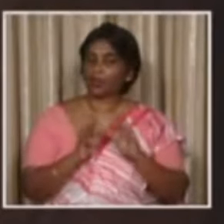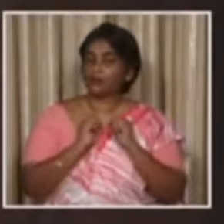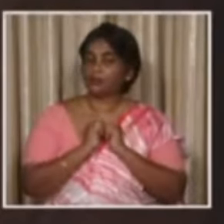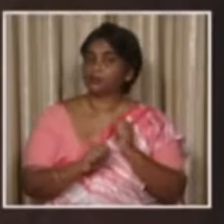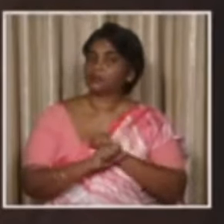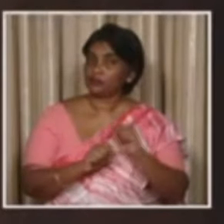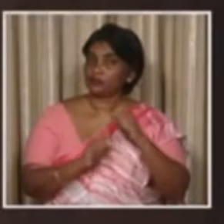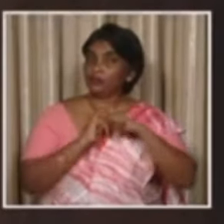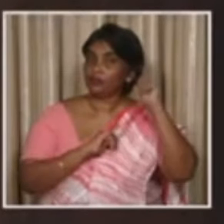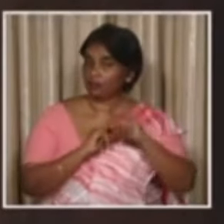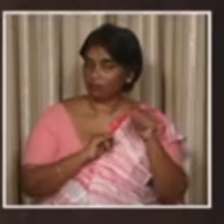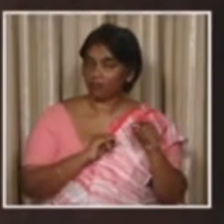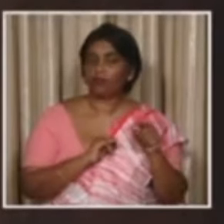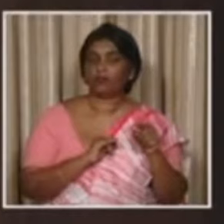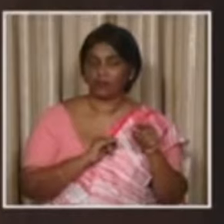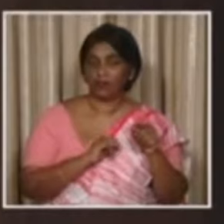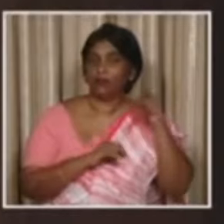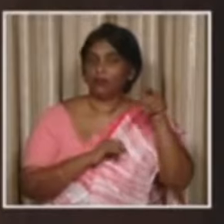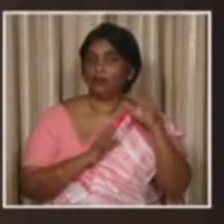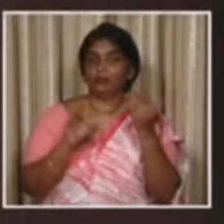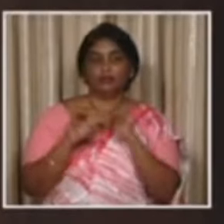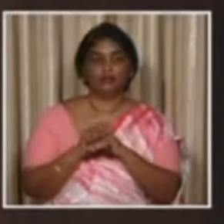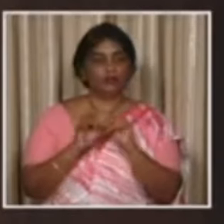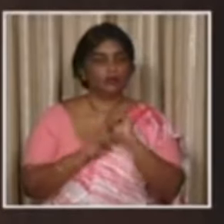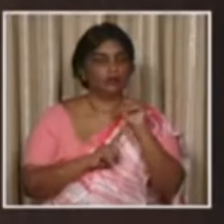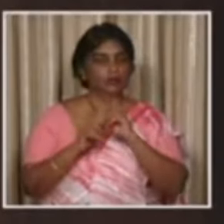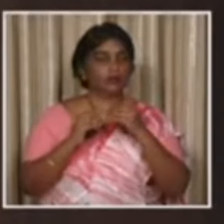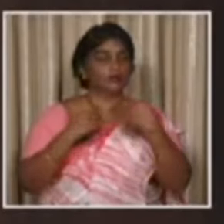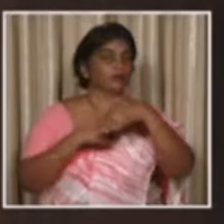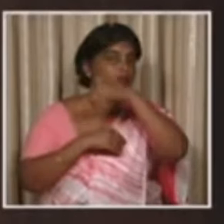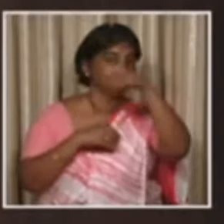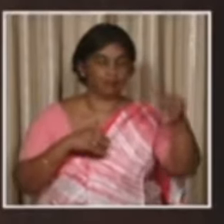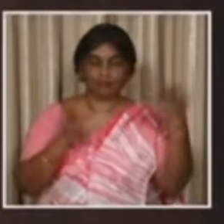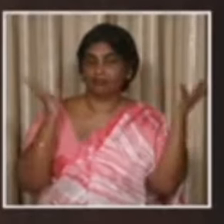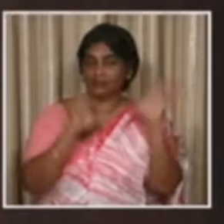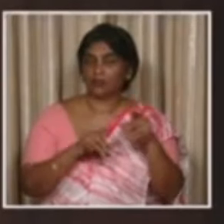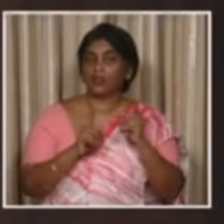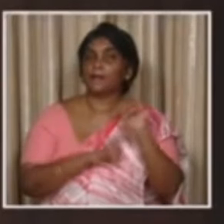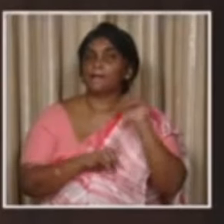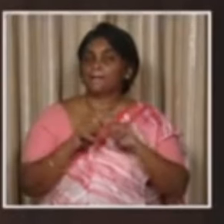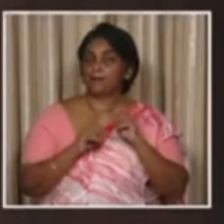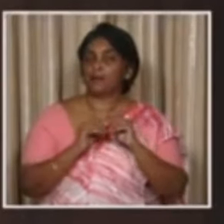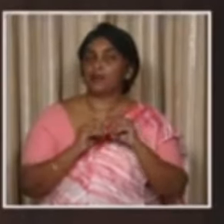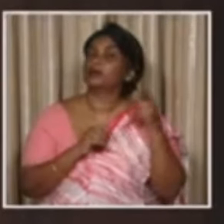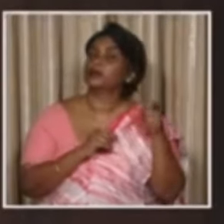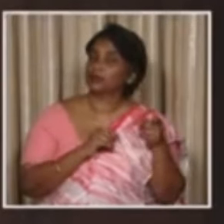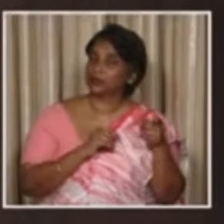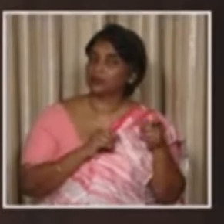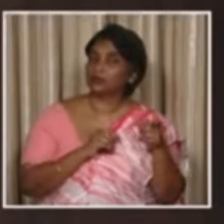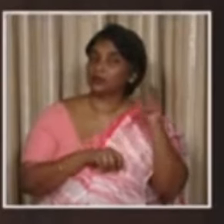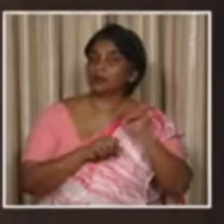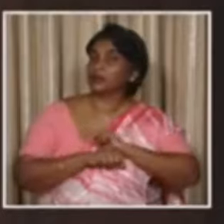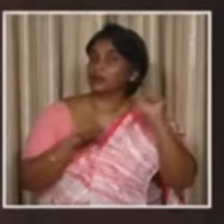නැති උපායධාරීන්ට එයාය ආපුවාම පාර්ලිමේන්තු වටරවුමට පාර්ලිමේන්තු වටරවුමයි එයාය